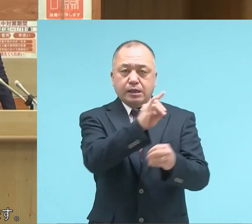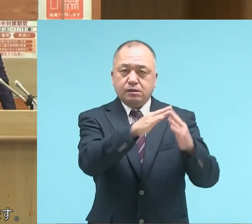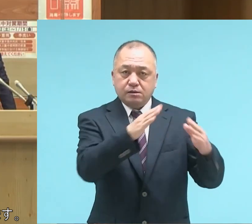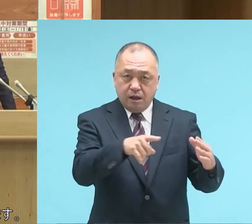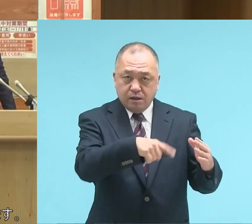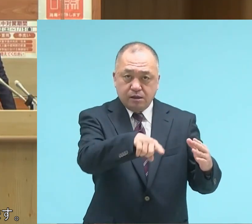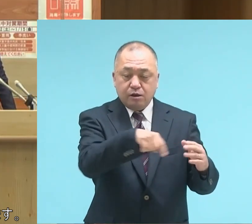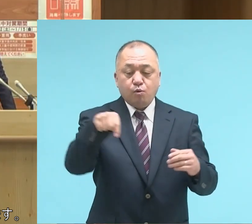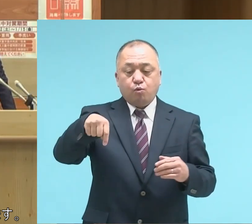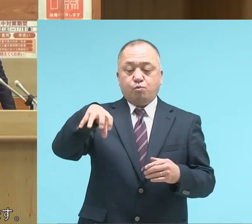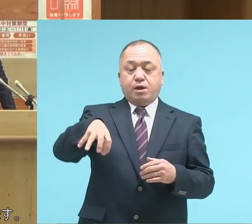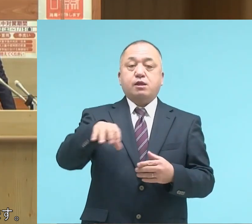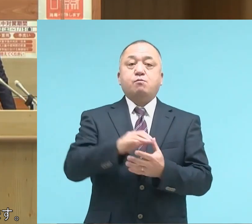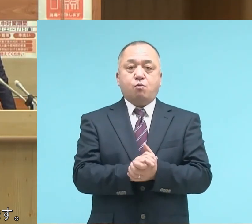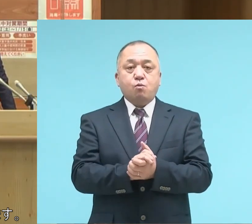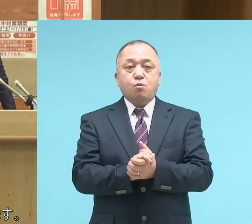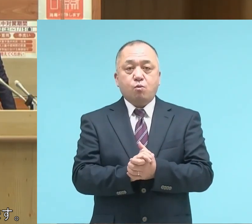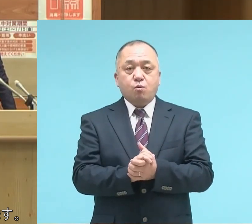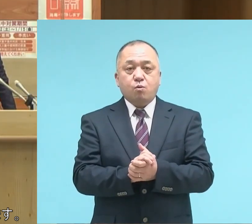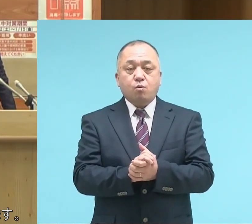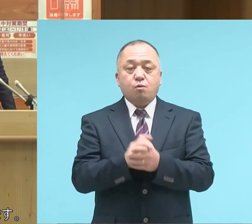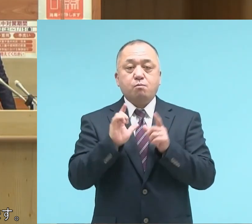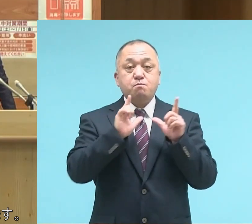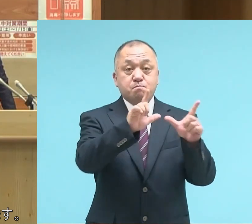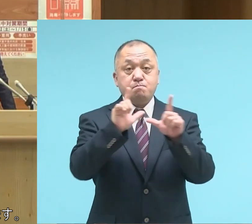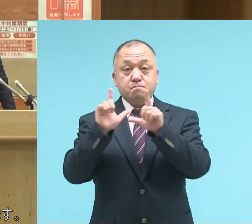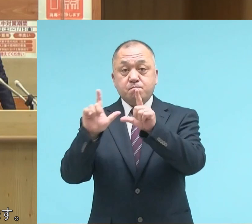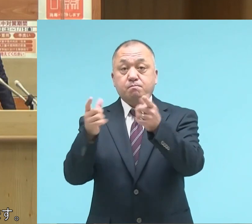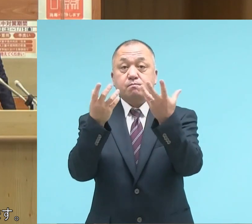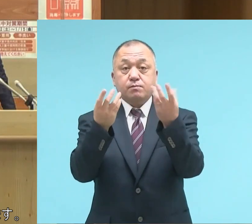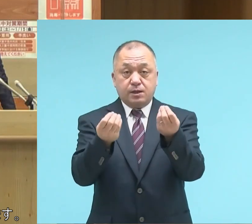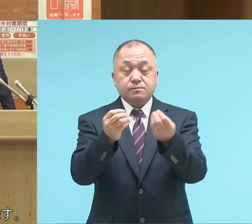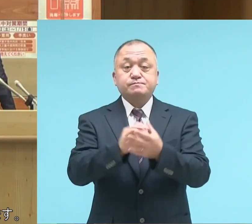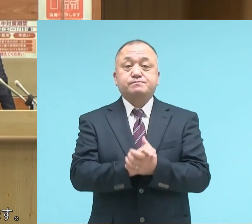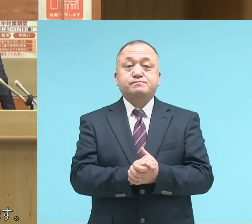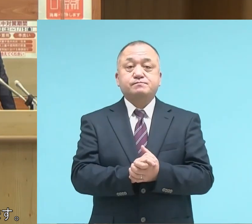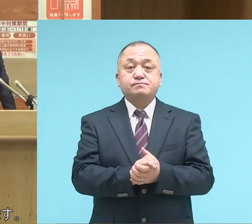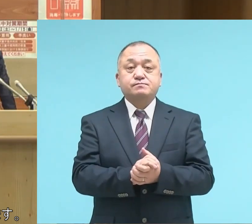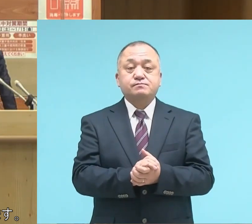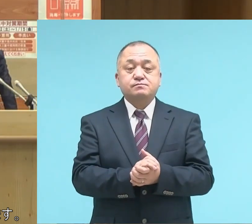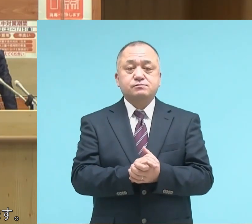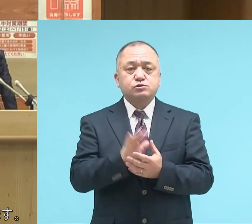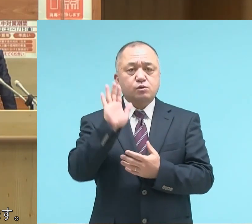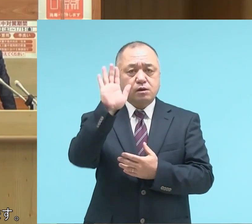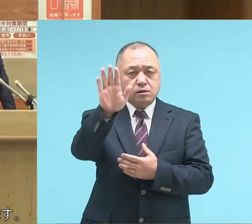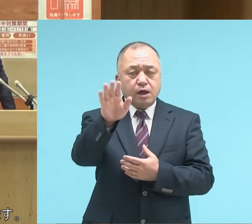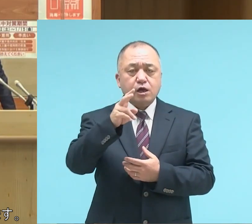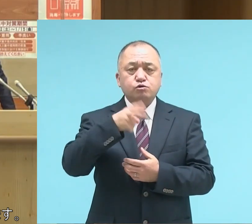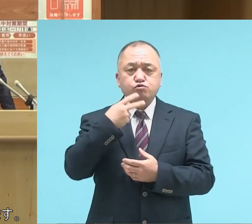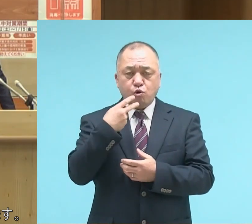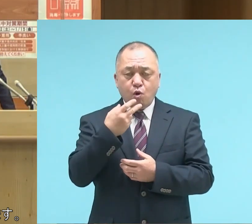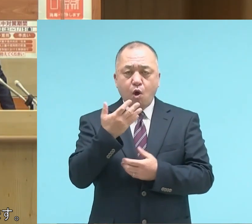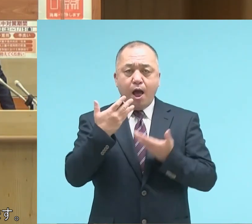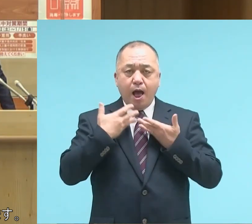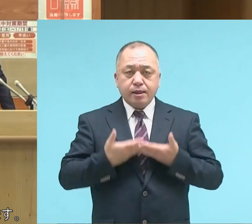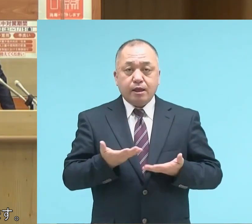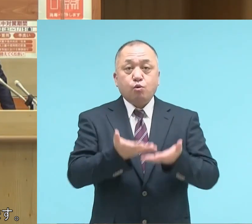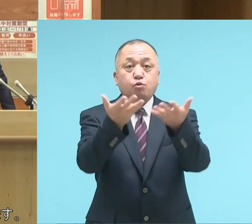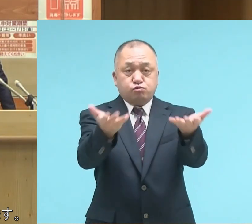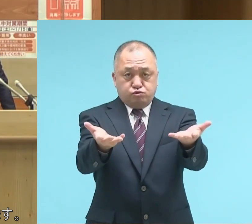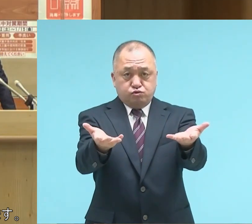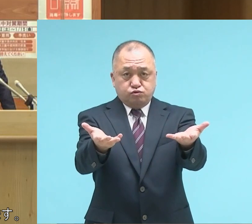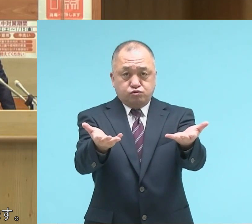場でもですね、お答えをしてきたところでありますが、将来にわたって食料の安定供給、安定的に供給をしてい